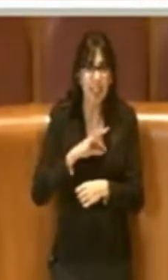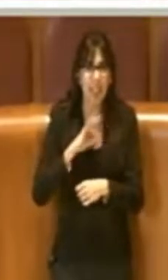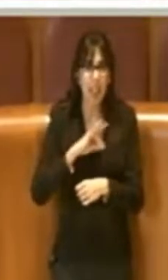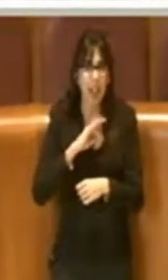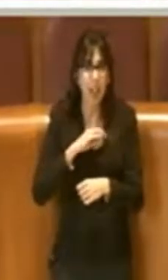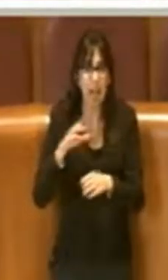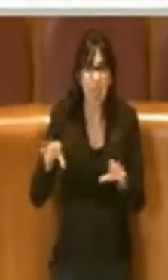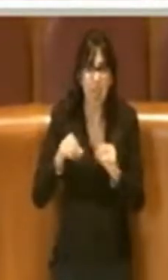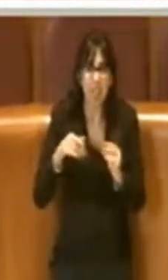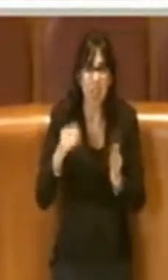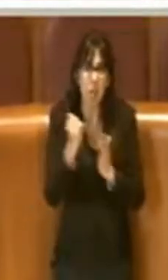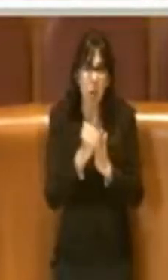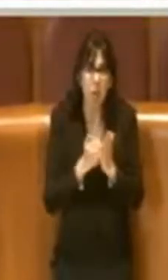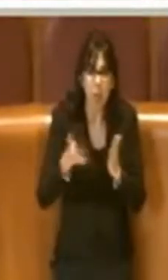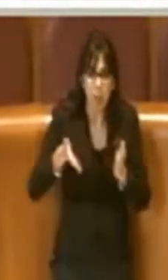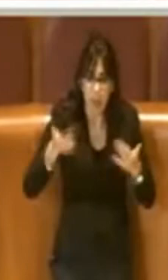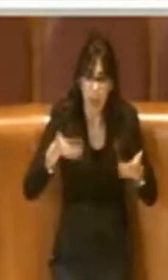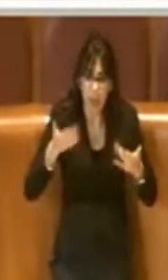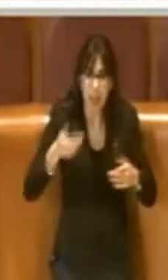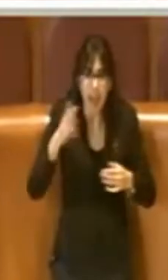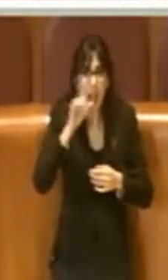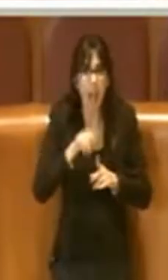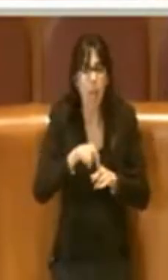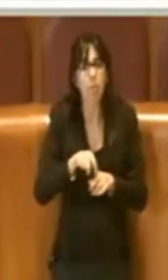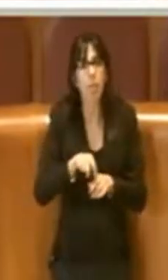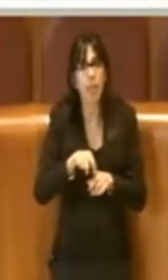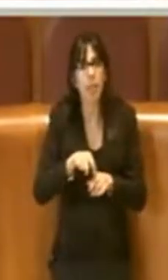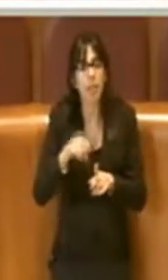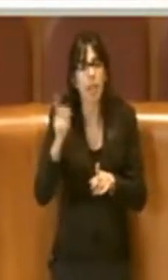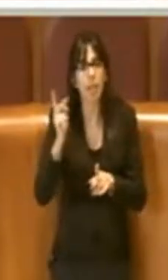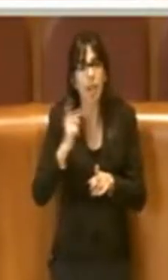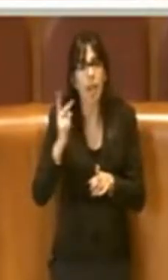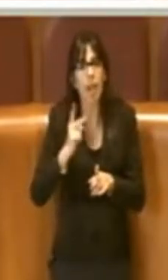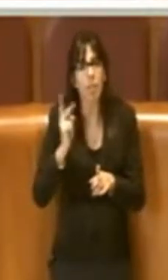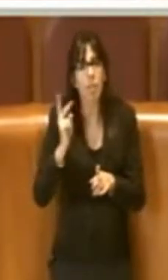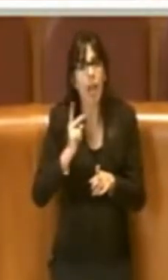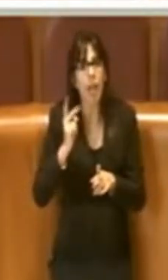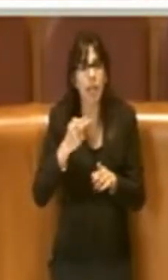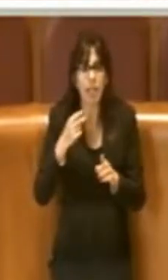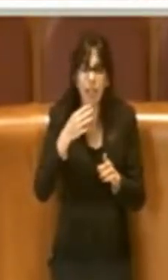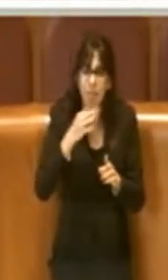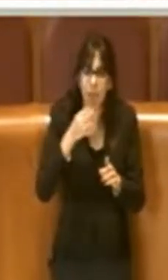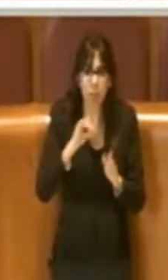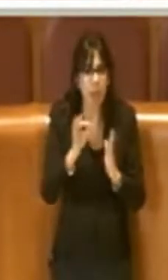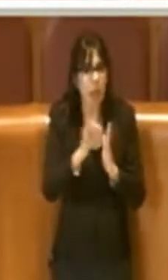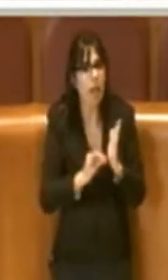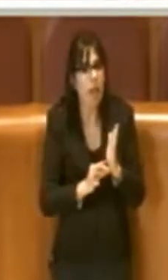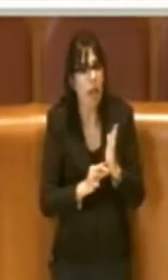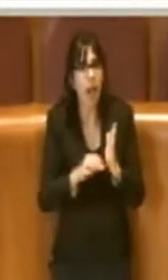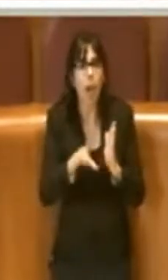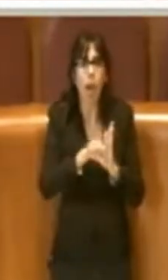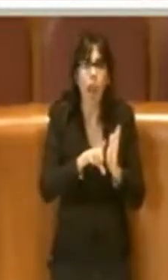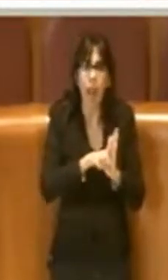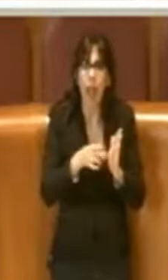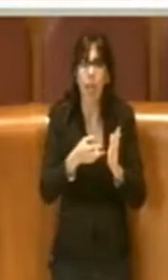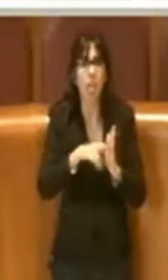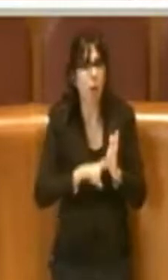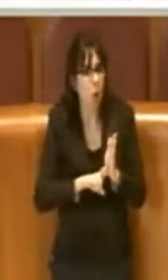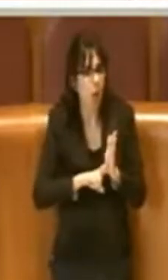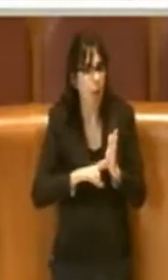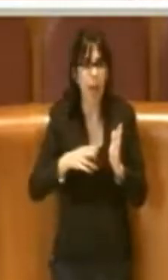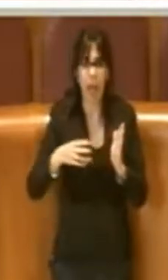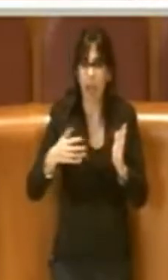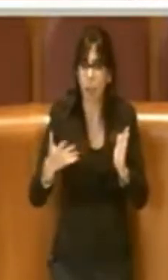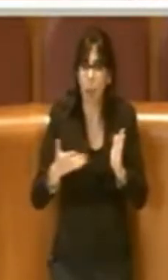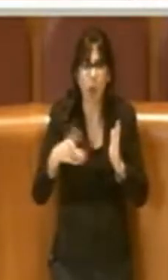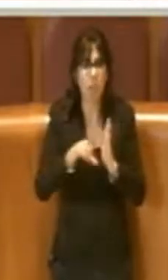a scartabellare in giro per vedere quale tipo di normativa o regolamenti o